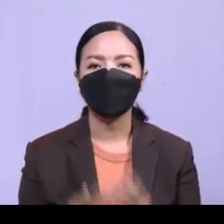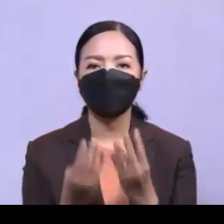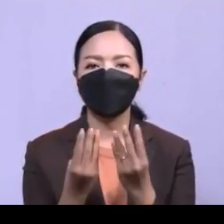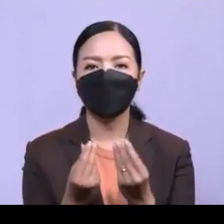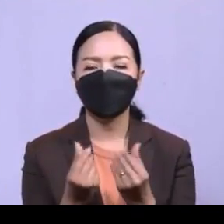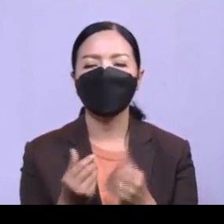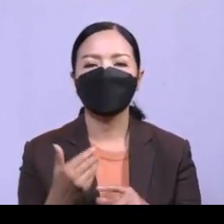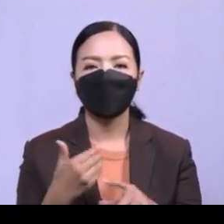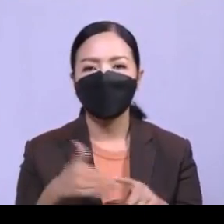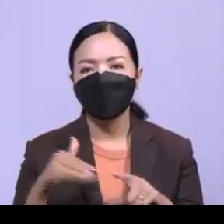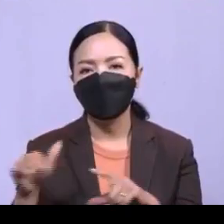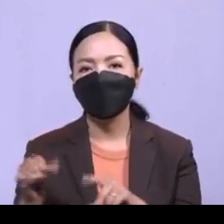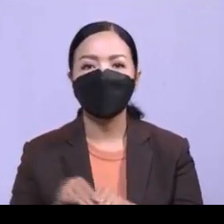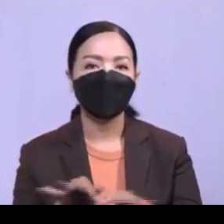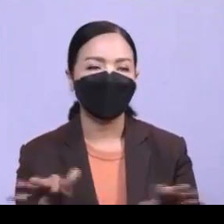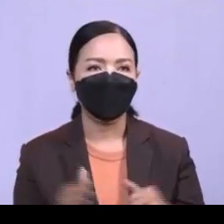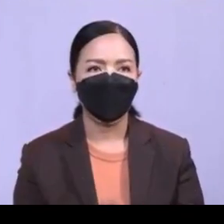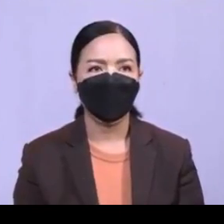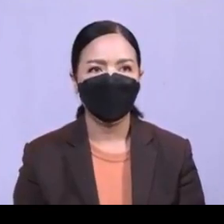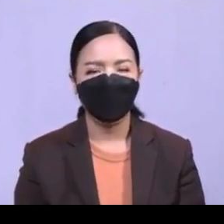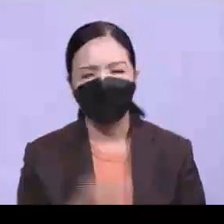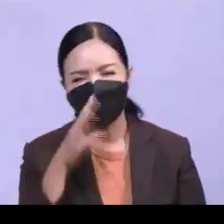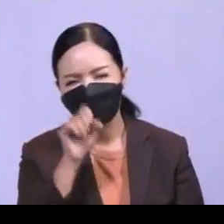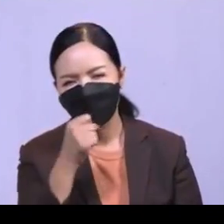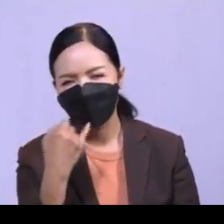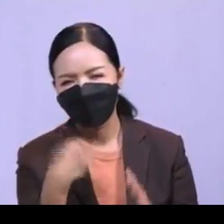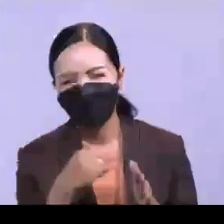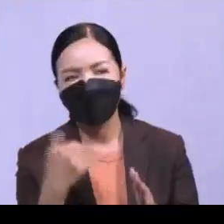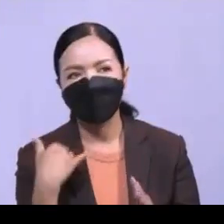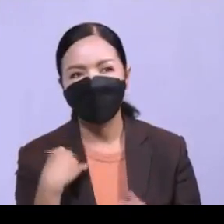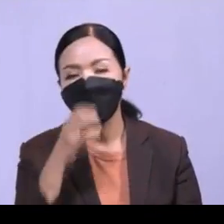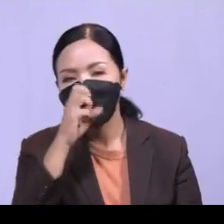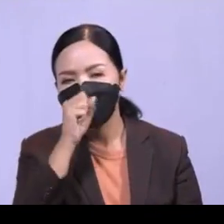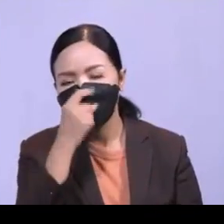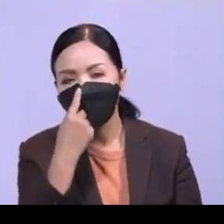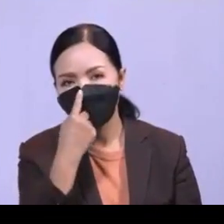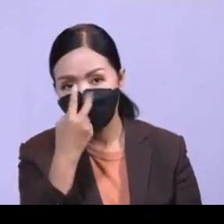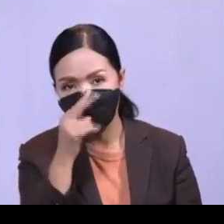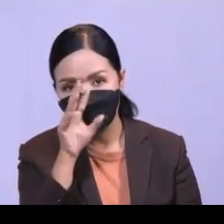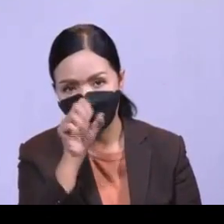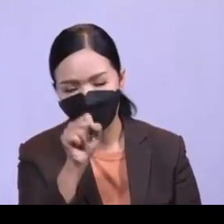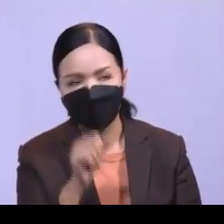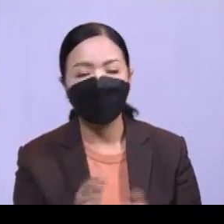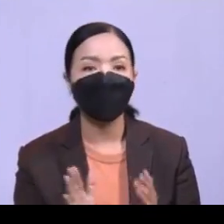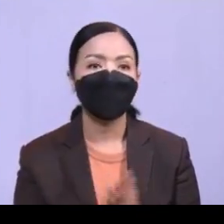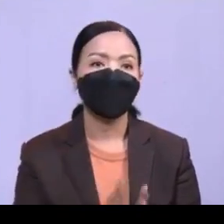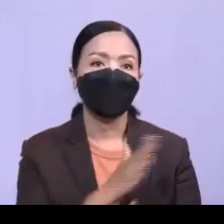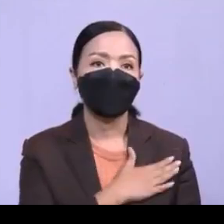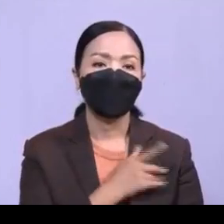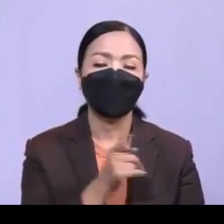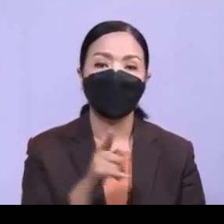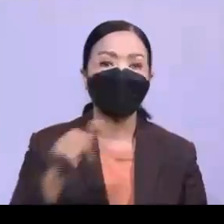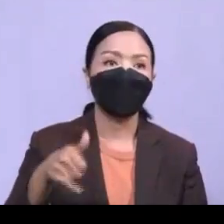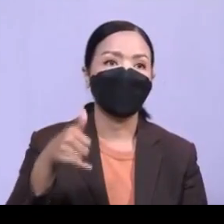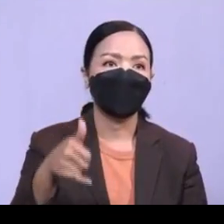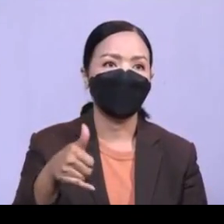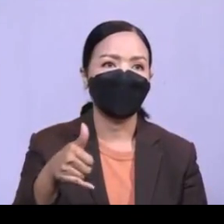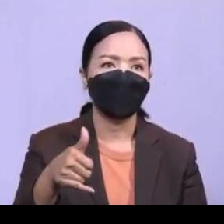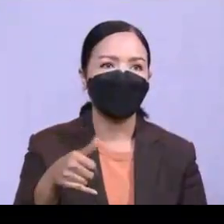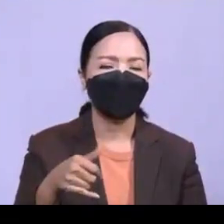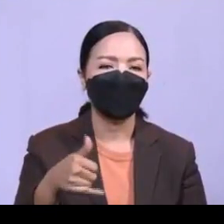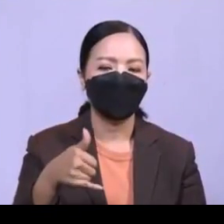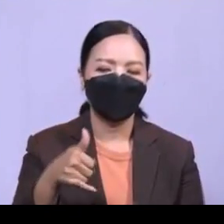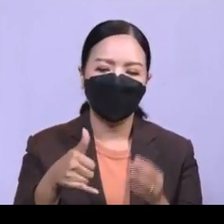ขทีนี้ชาวเน็ตเขาไปจับผิดเรื่องนึงเขาบอกลองสังเกตดูนะเดี๋ยวหลวงพ่อที่อยู่ในภาพเนี่ยไม่มีศีรษ